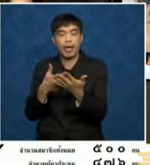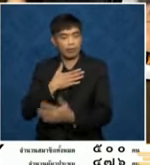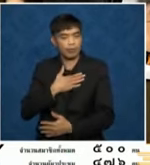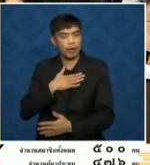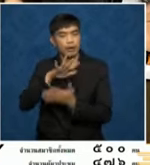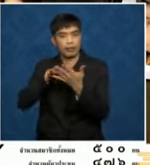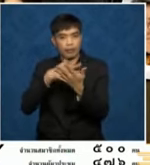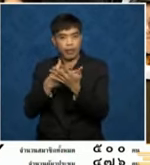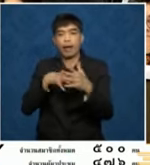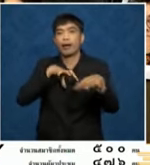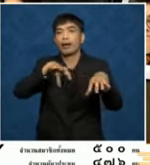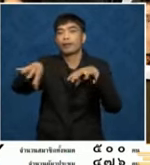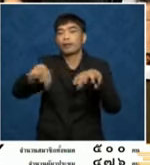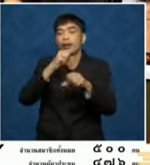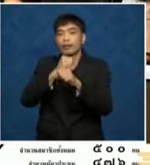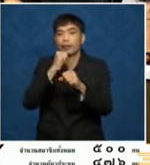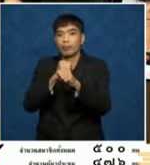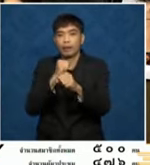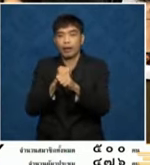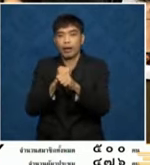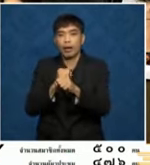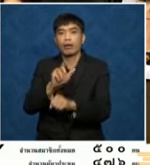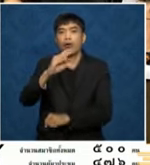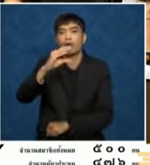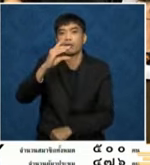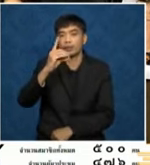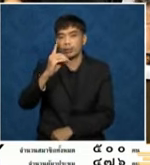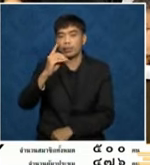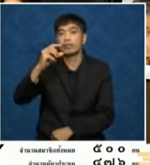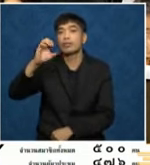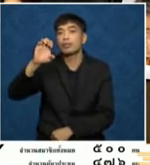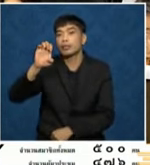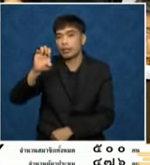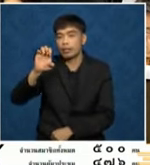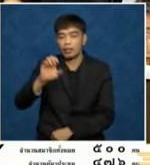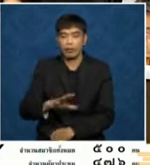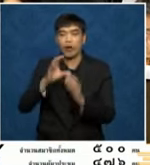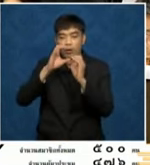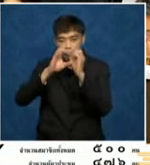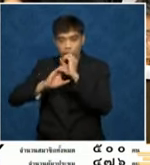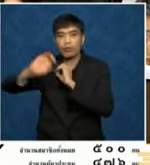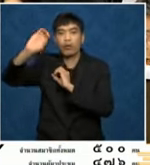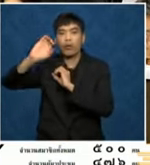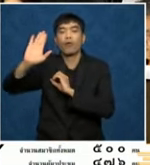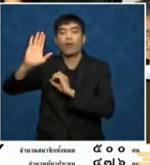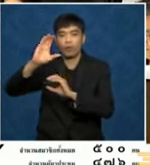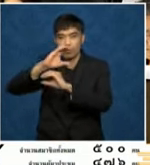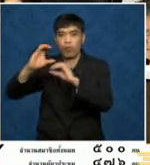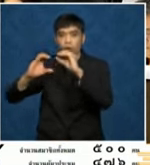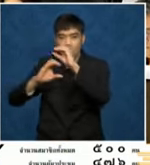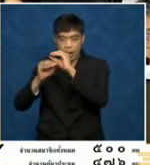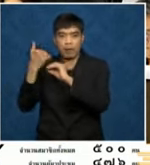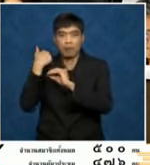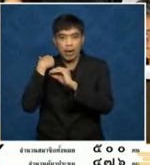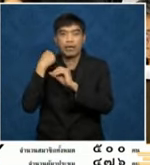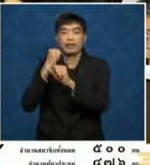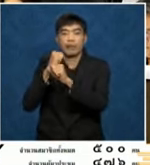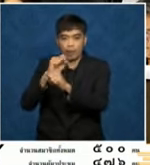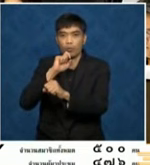ภารกิจหน่วยงานแบบนี้เนี่ยของ DE นะครับหรือของกสทช.เนี่ยเขาก็มีโครงการแบบนี้กระจายอยู่เต็มไปหมด